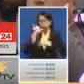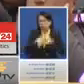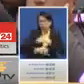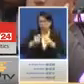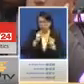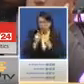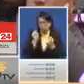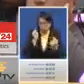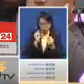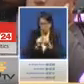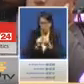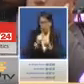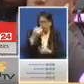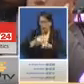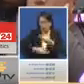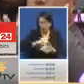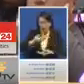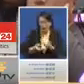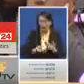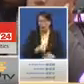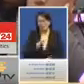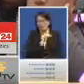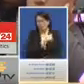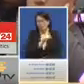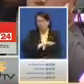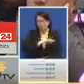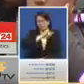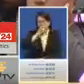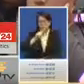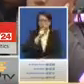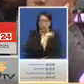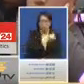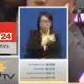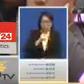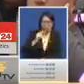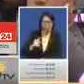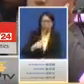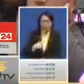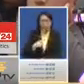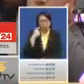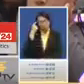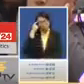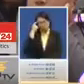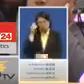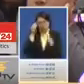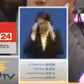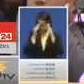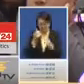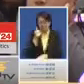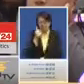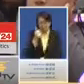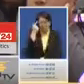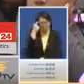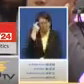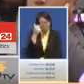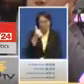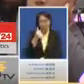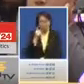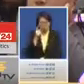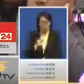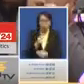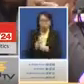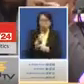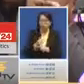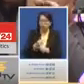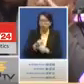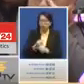ปที่ EU บ้างไปที่ทัฟต้าไปที่อะไรบ้างอ่ะท่านมีความตั้งใจดีมากแล้วคิดดีด้วยต้องทำครับ